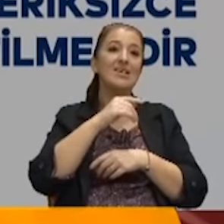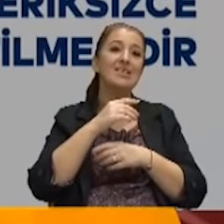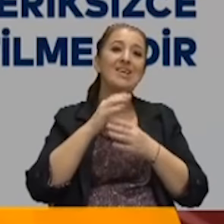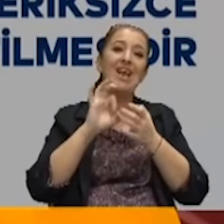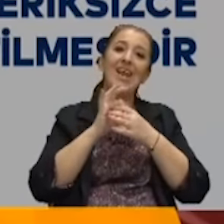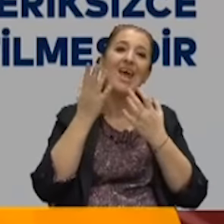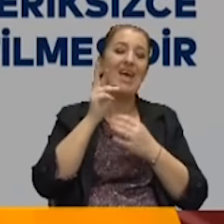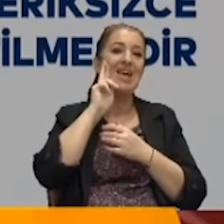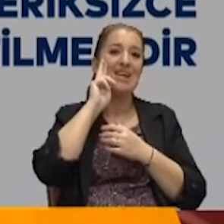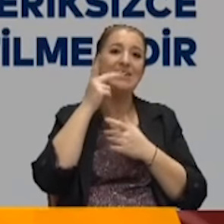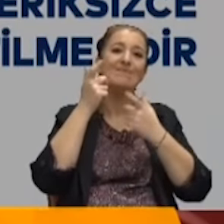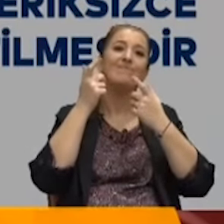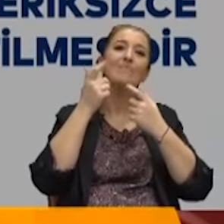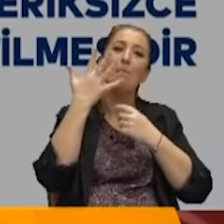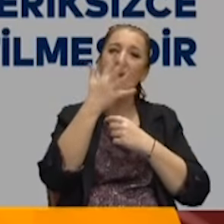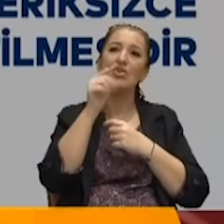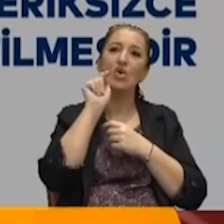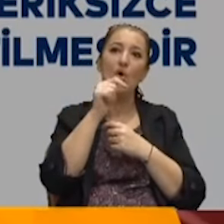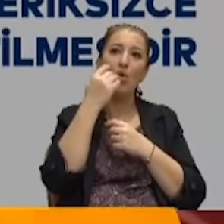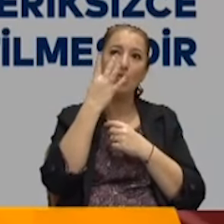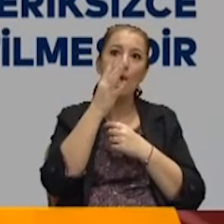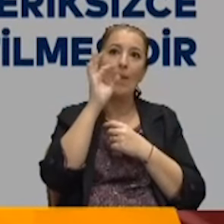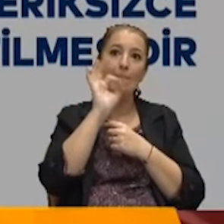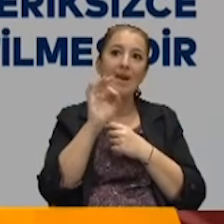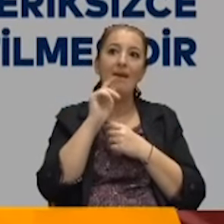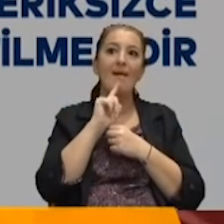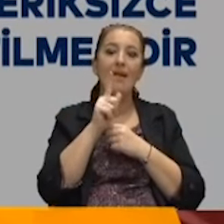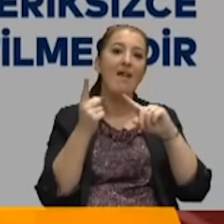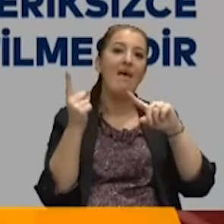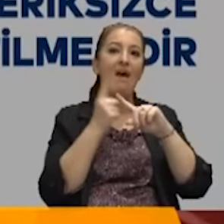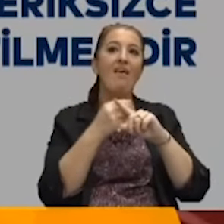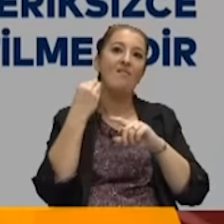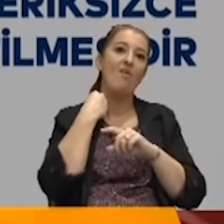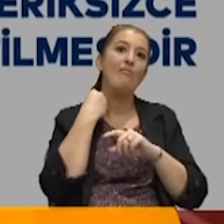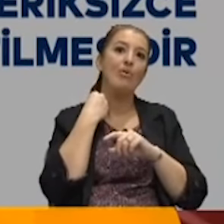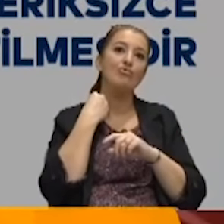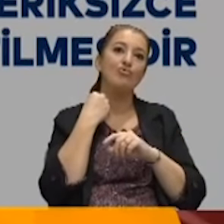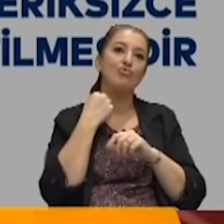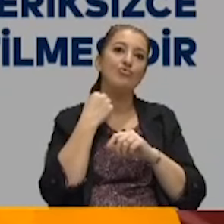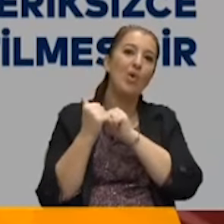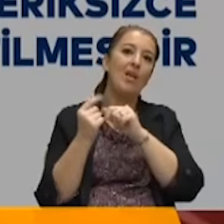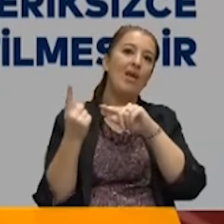ne acı ki 5.4 milyar liralık ilave borç yüklemiştir değerli arkadaşlar.